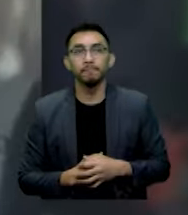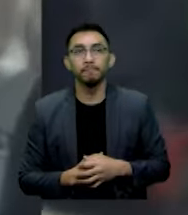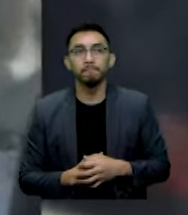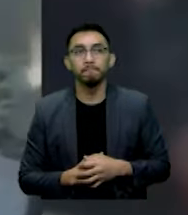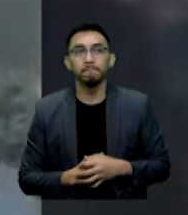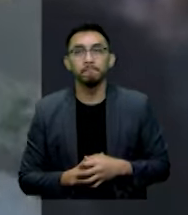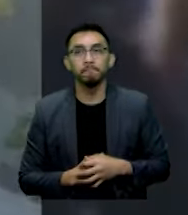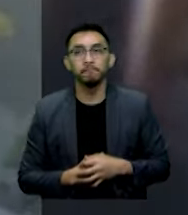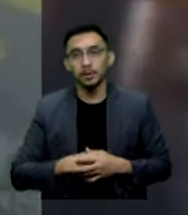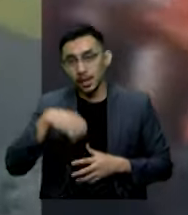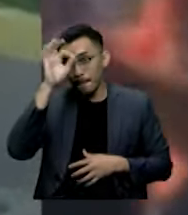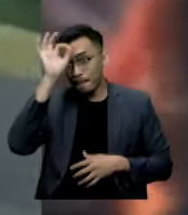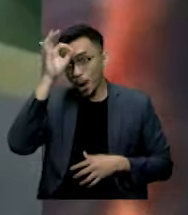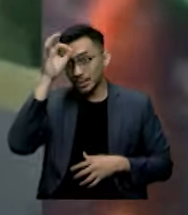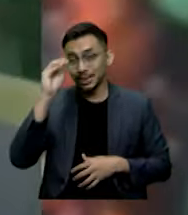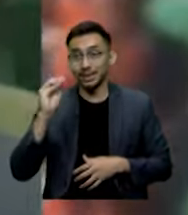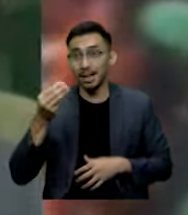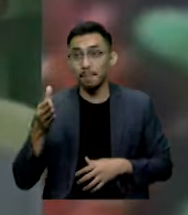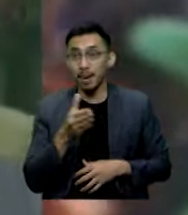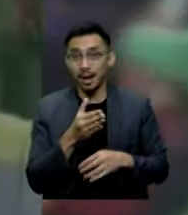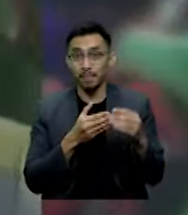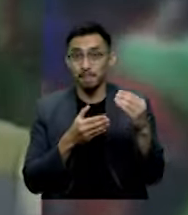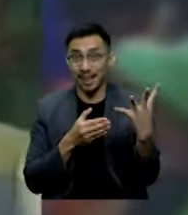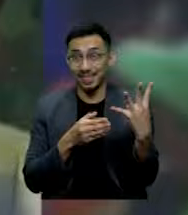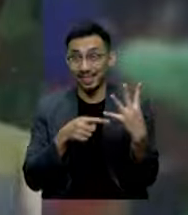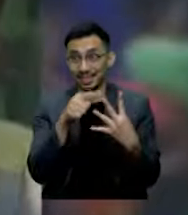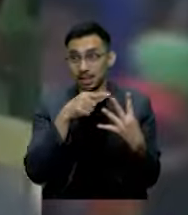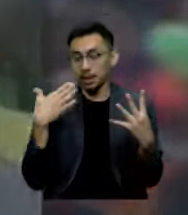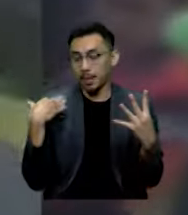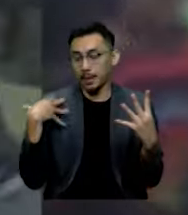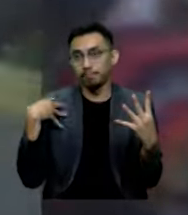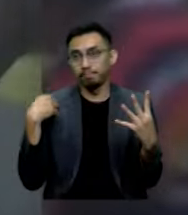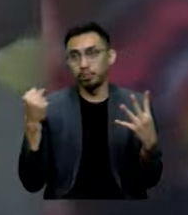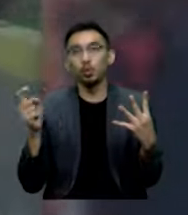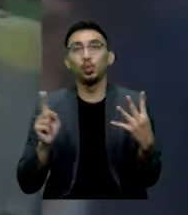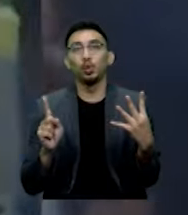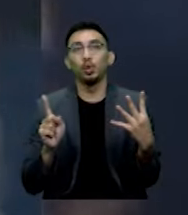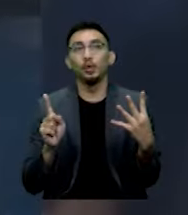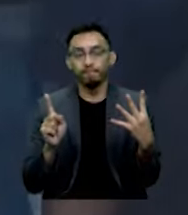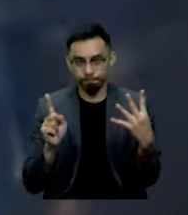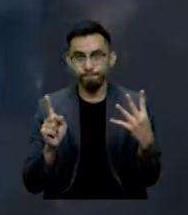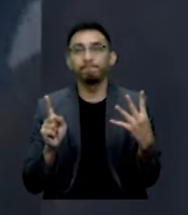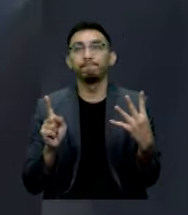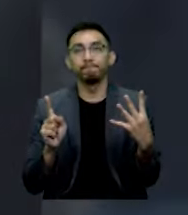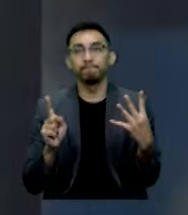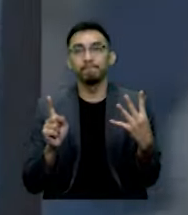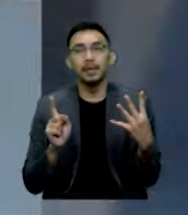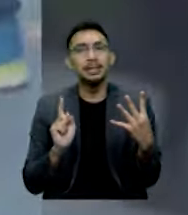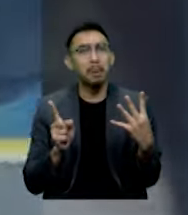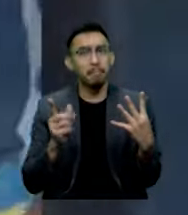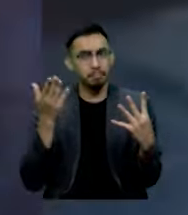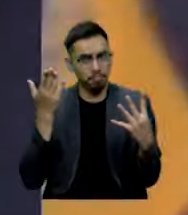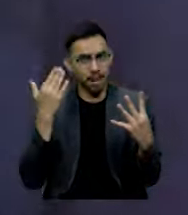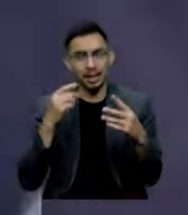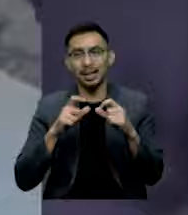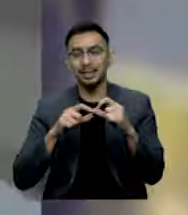Polres Jakarta Barat membebas tugaskan 4 anggota polisi karena terbukti melakukan pelanggaran prosedur saat penangkapan Saiful Jamil dan Stephen asistennya